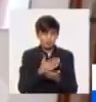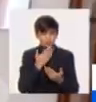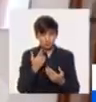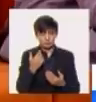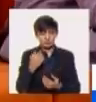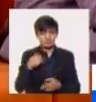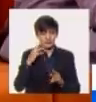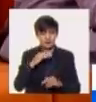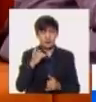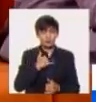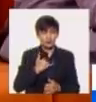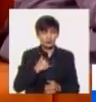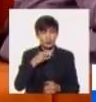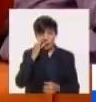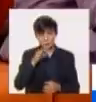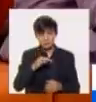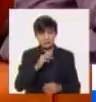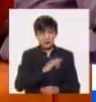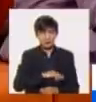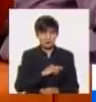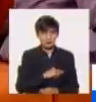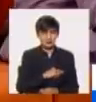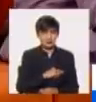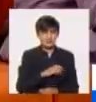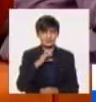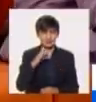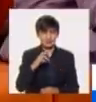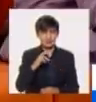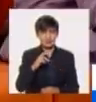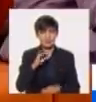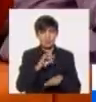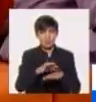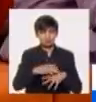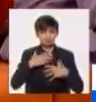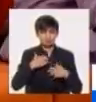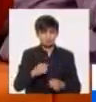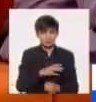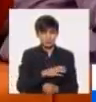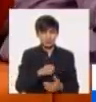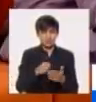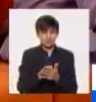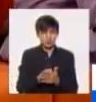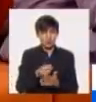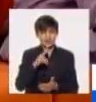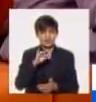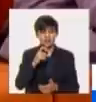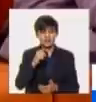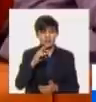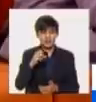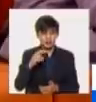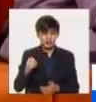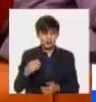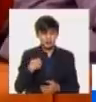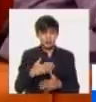Имеется у нас опыт работы с плазмой переболевших при конго-крымской геморрагической лихорадке, где мы имеем